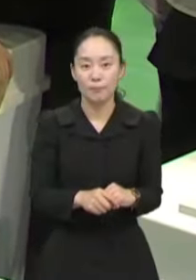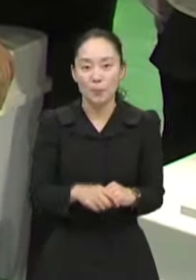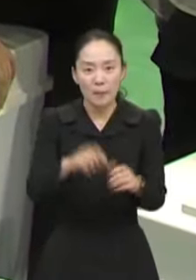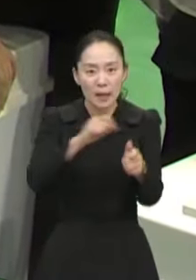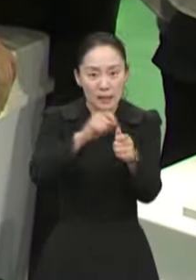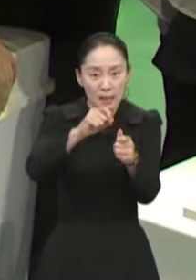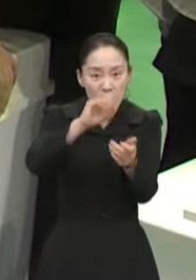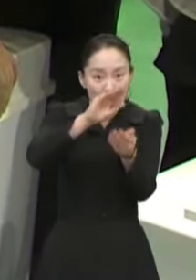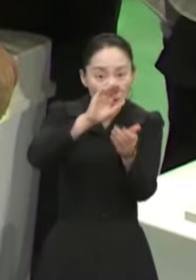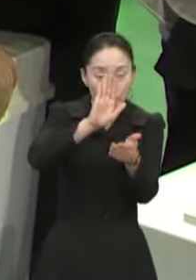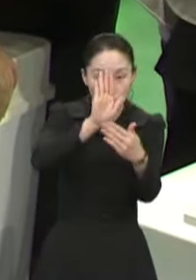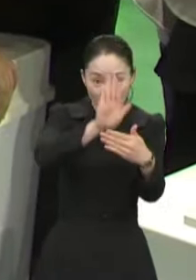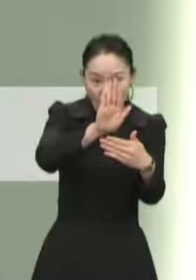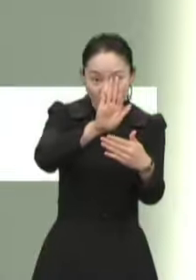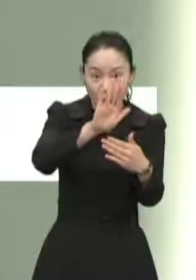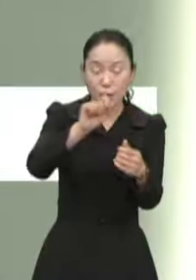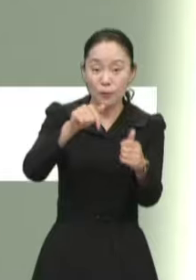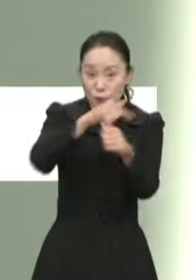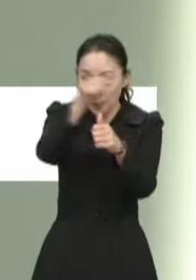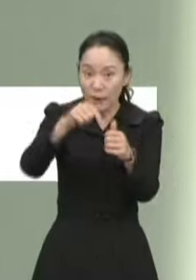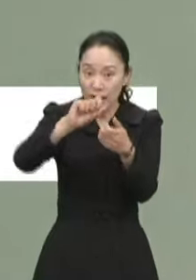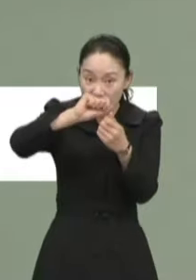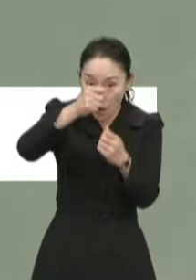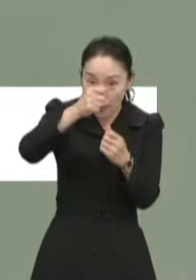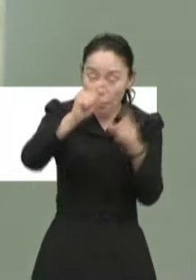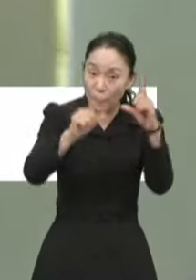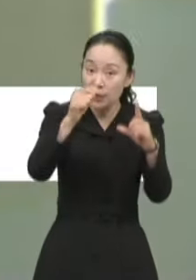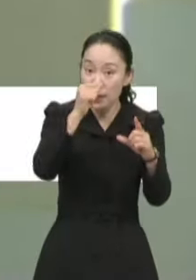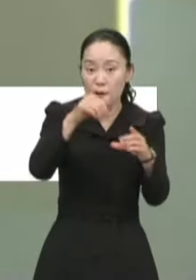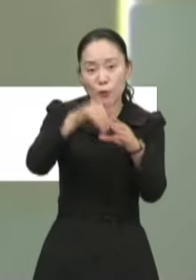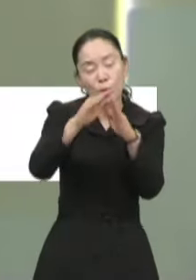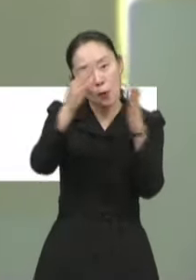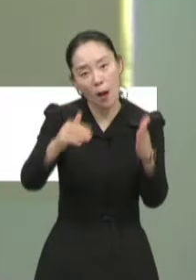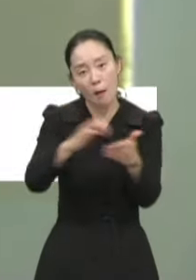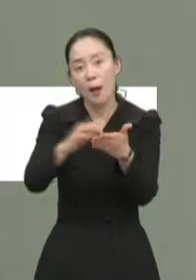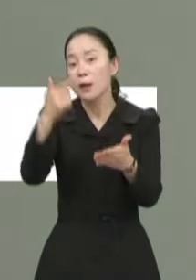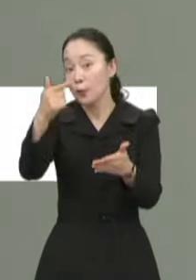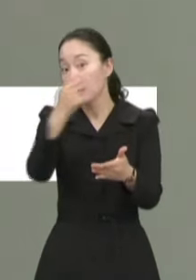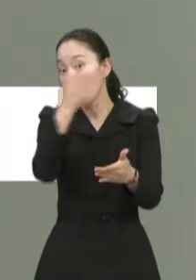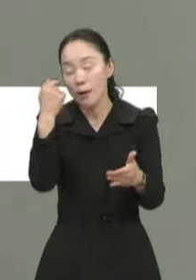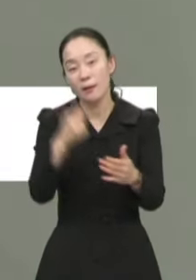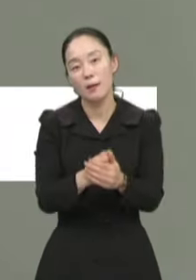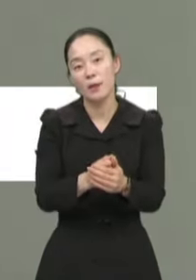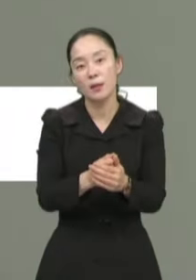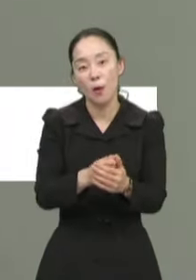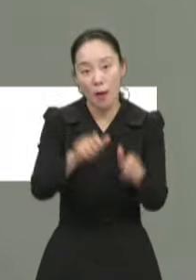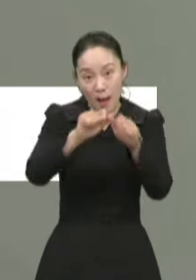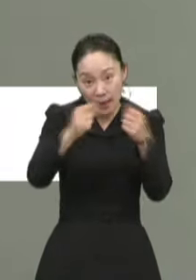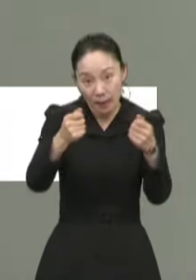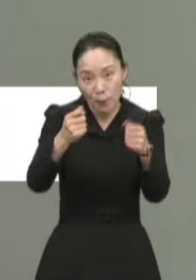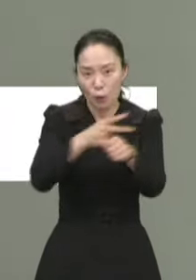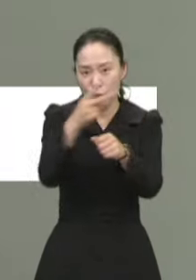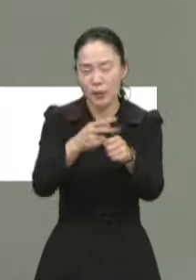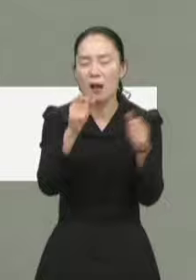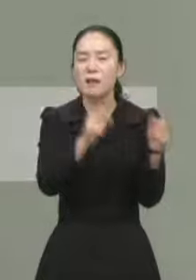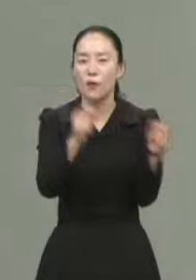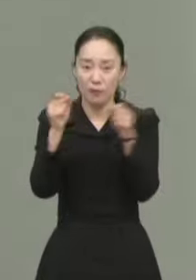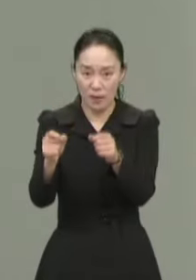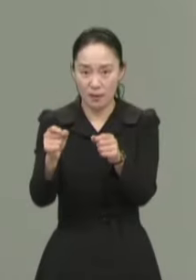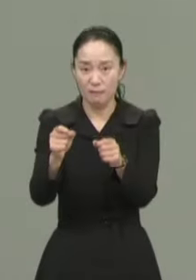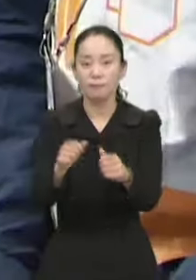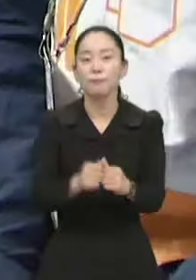특수 봉인지 주변에 봉인지를 떼어낸 자국이 있는 투표함 6개가 발견되며 개표는 2시간가량